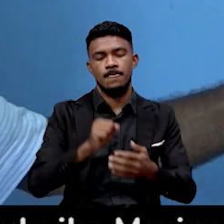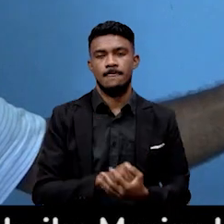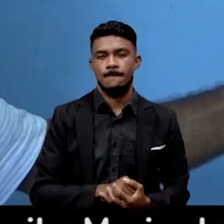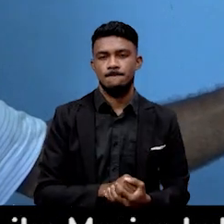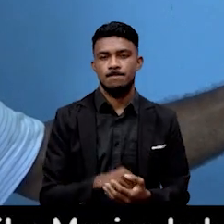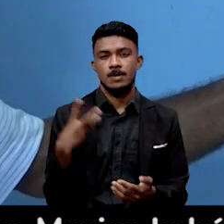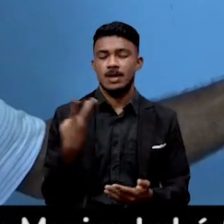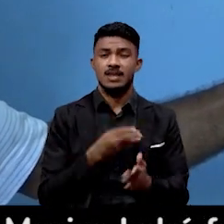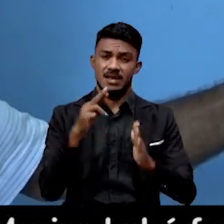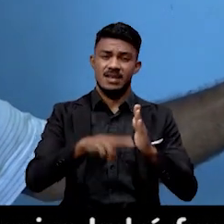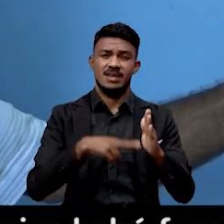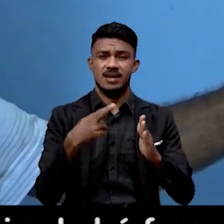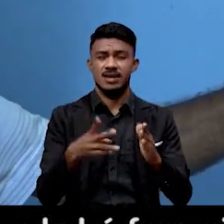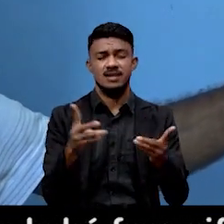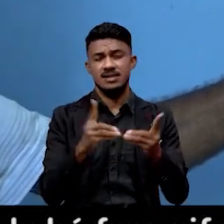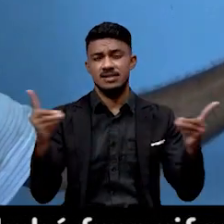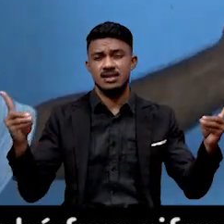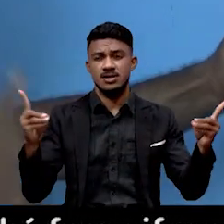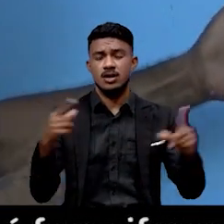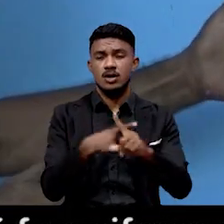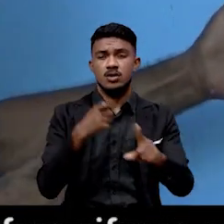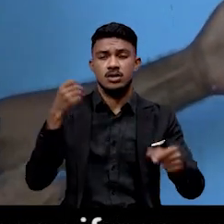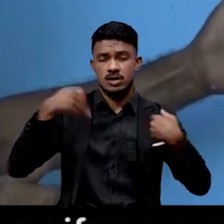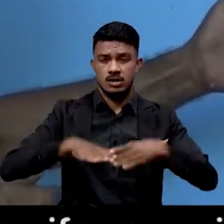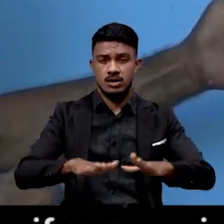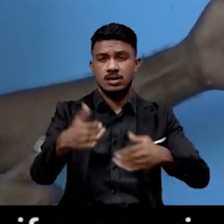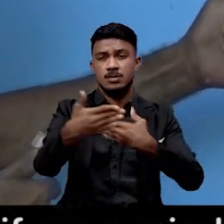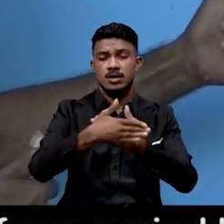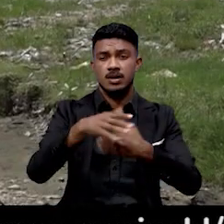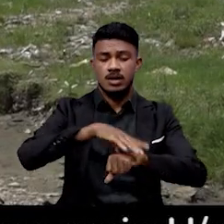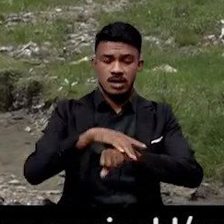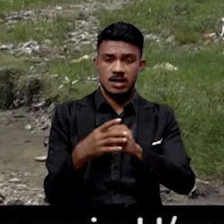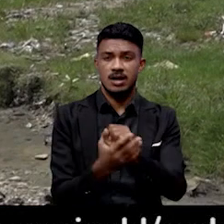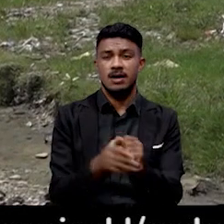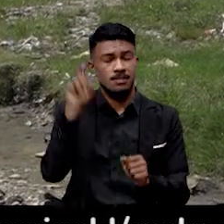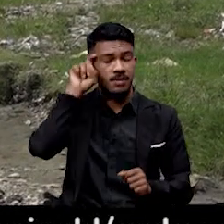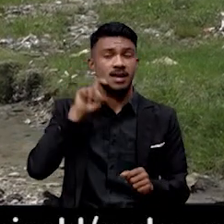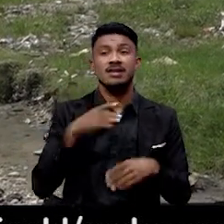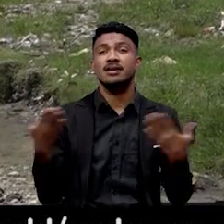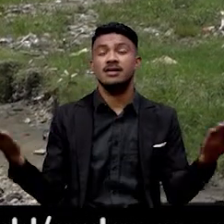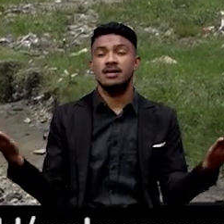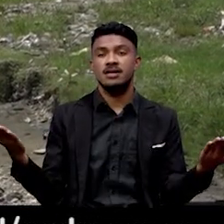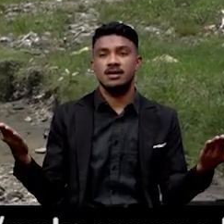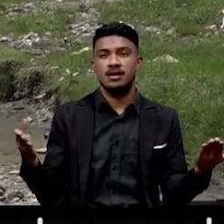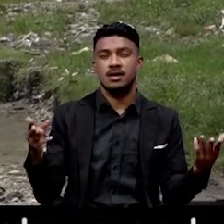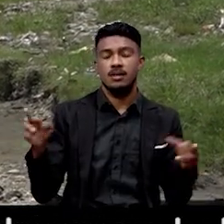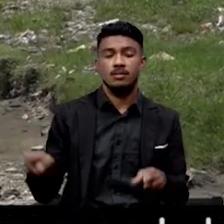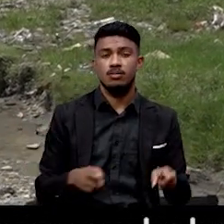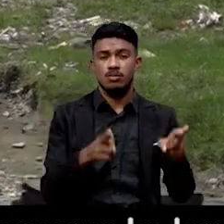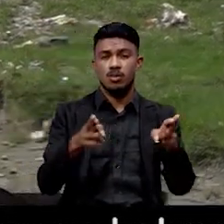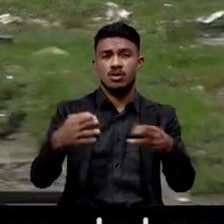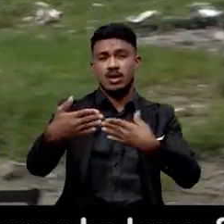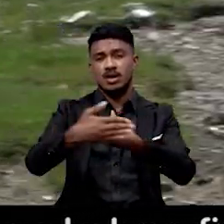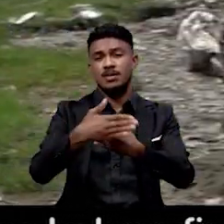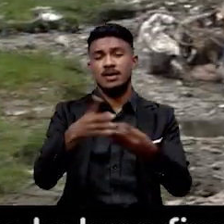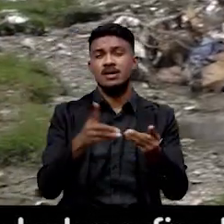ita regulariza distansial usi tasi ibun mai haremaran hira mota ibu distansi hira mais